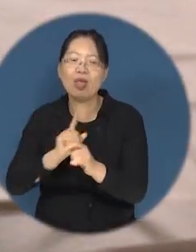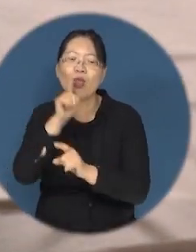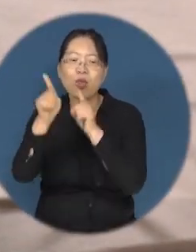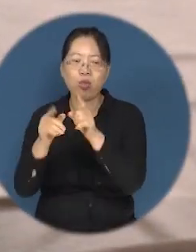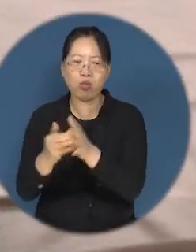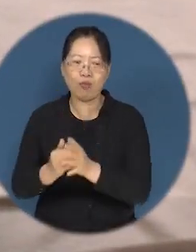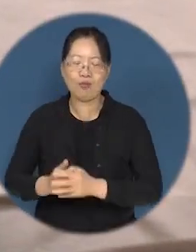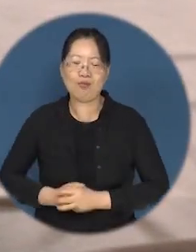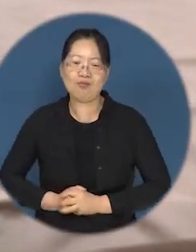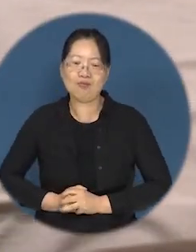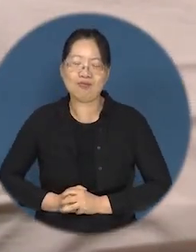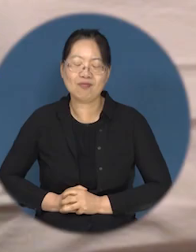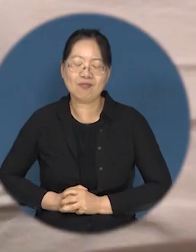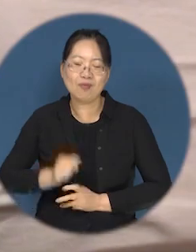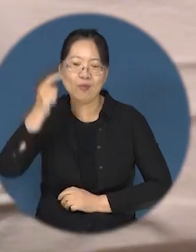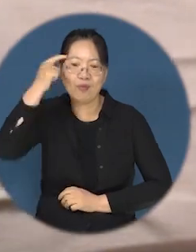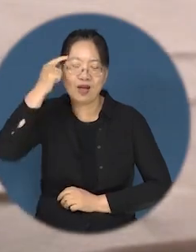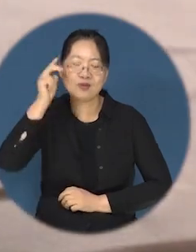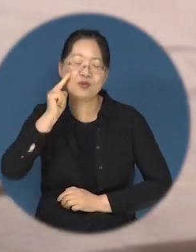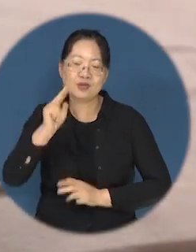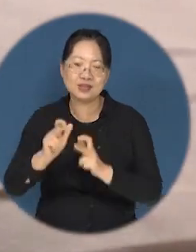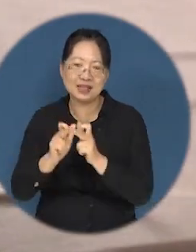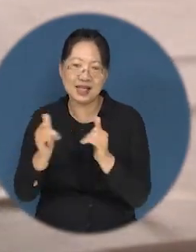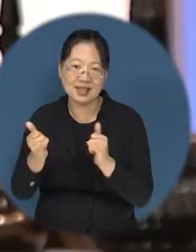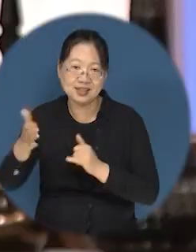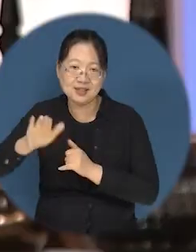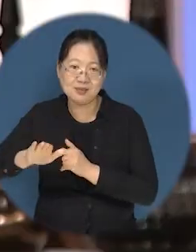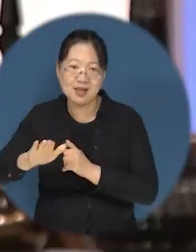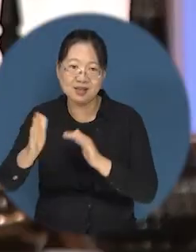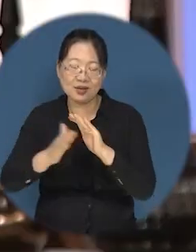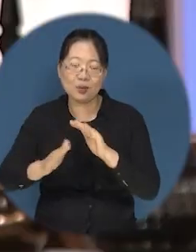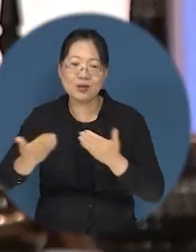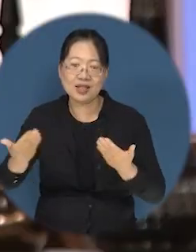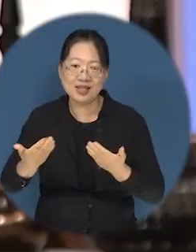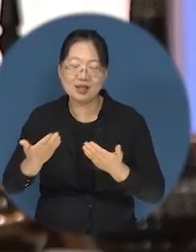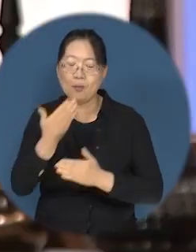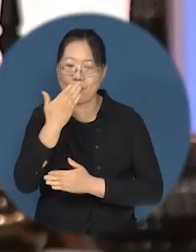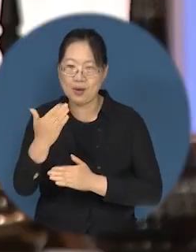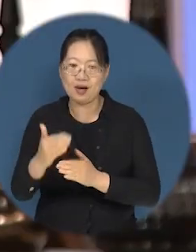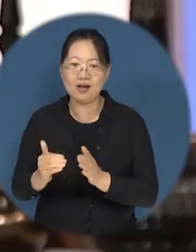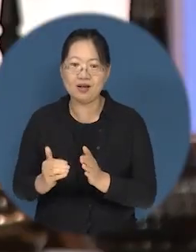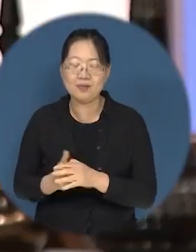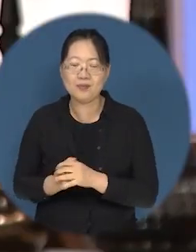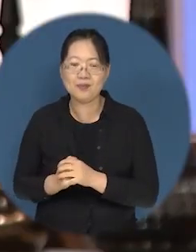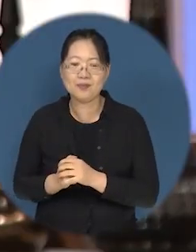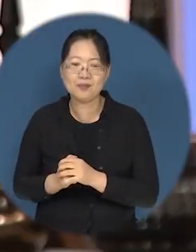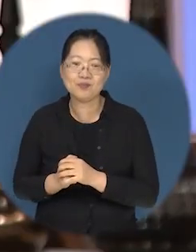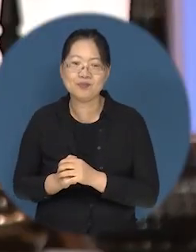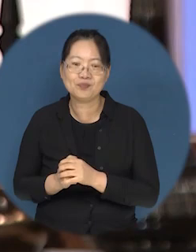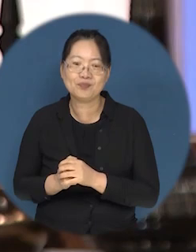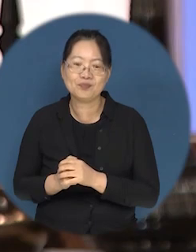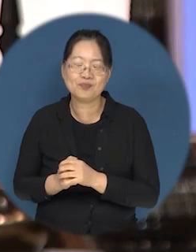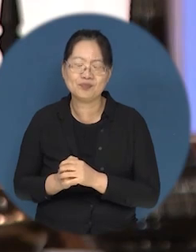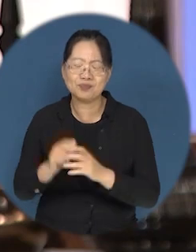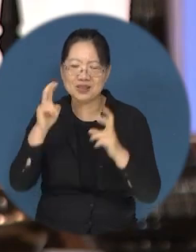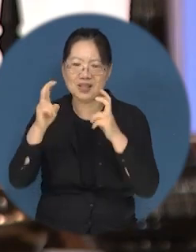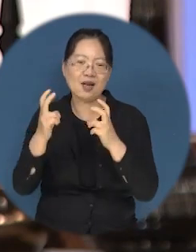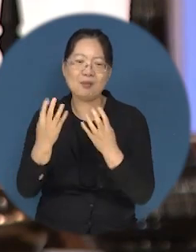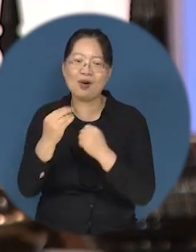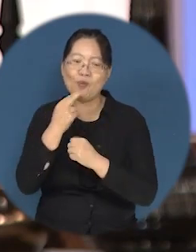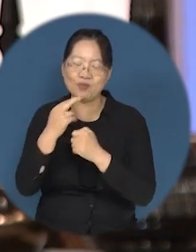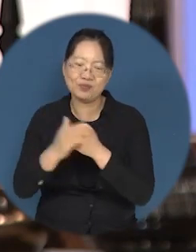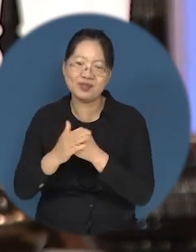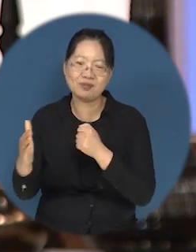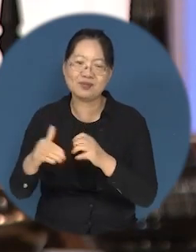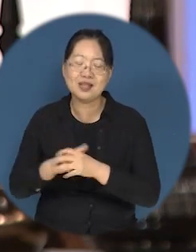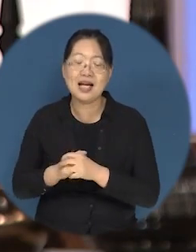지원이 들어왔었습니다. 예, 왜냐하면 예. 중증 장애인인데 정규직으로 일할 수 있고 하는 그런 직장이 그렇게 많지 않았었거든요.